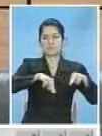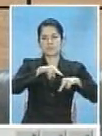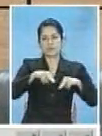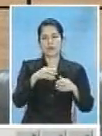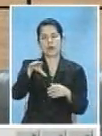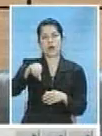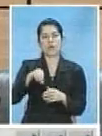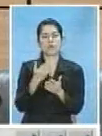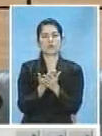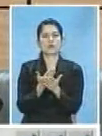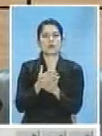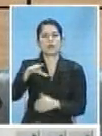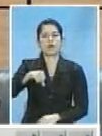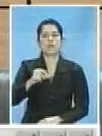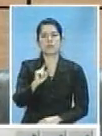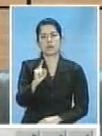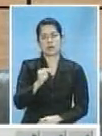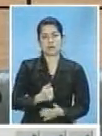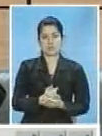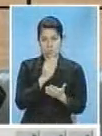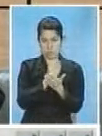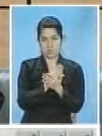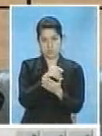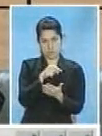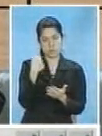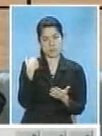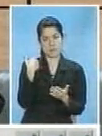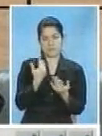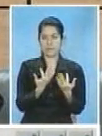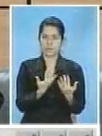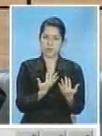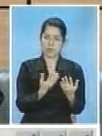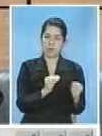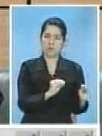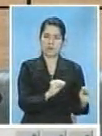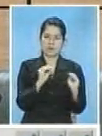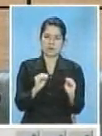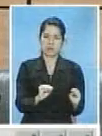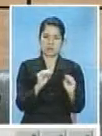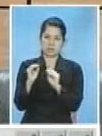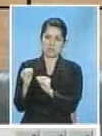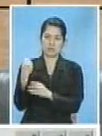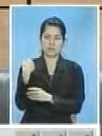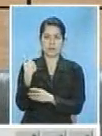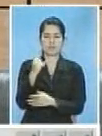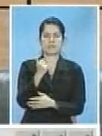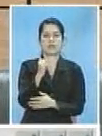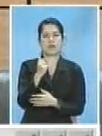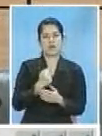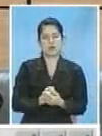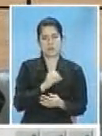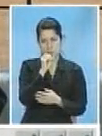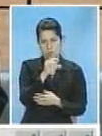ไหนครับต้องหยุดไปไหมครับหรือต้องชะลอออกไปอีกเหมือนที่หลายๆเรื่องที่สัญญาไว้แล้วทำไม่